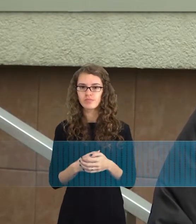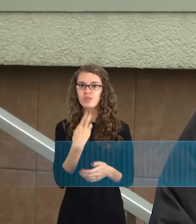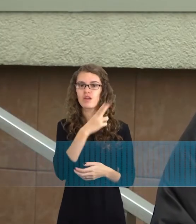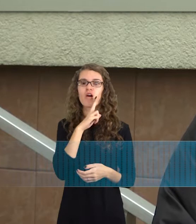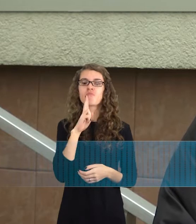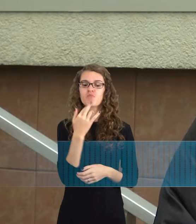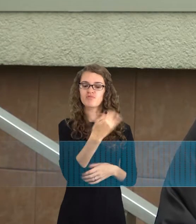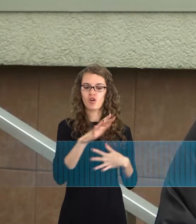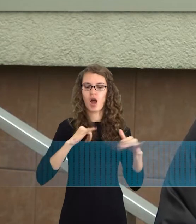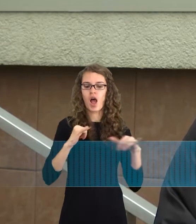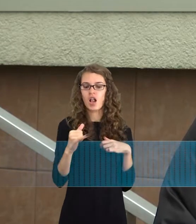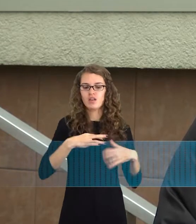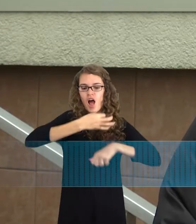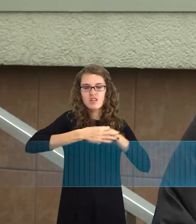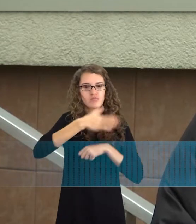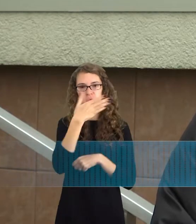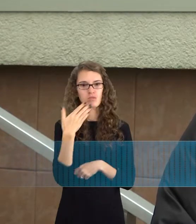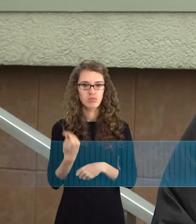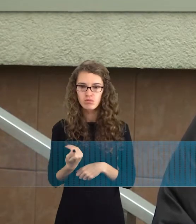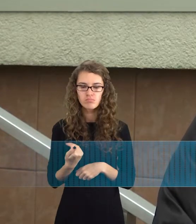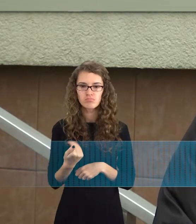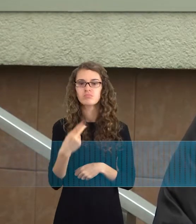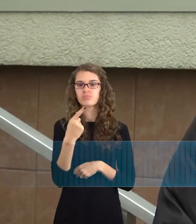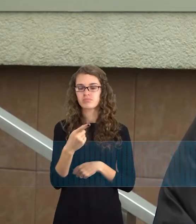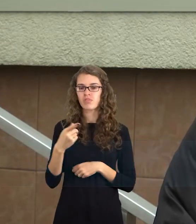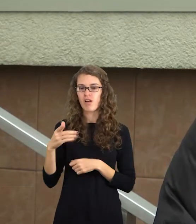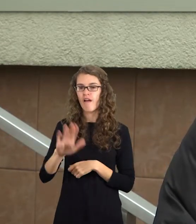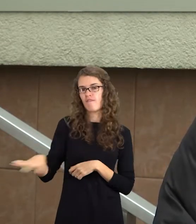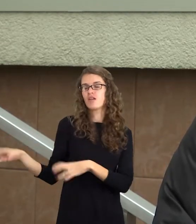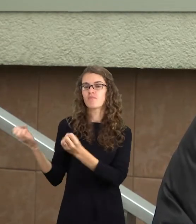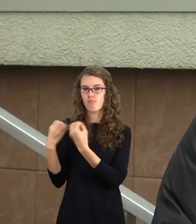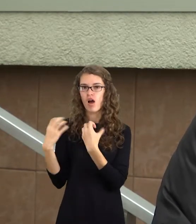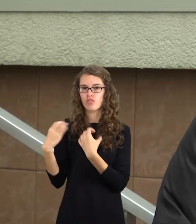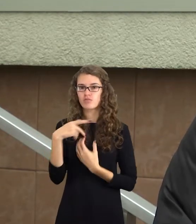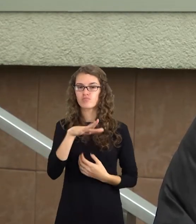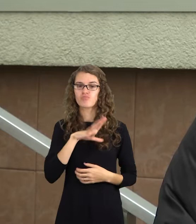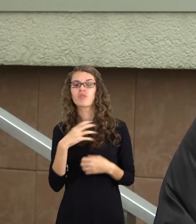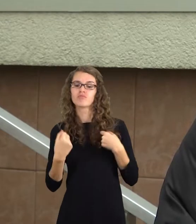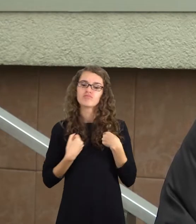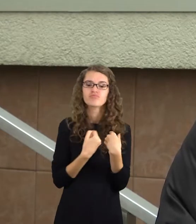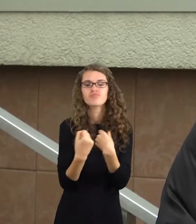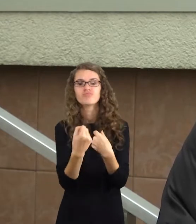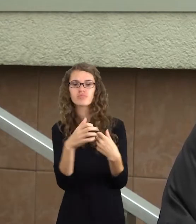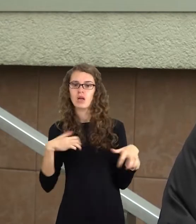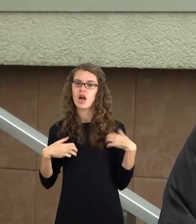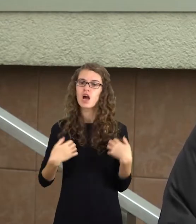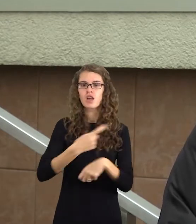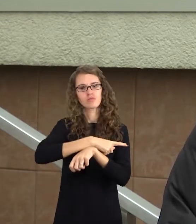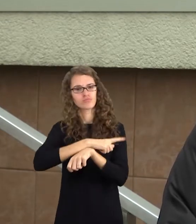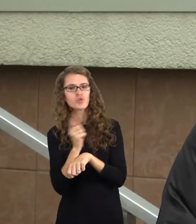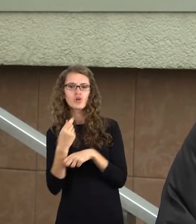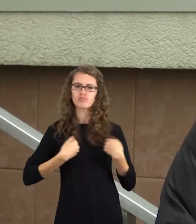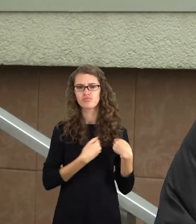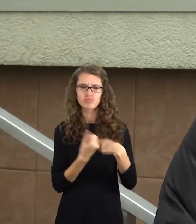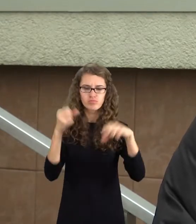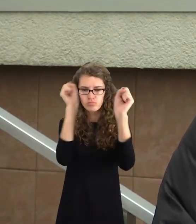mamos neatsakingo elgesio, nes tik minėjo, kad vėlgi buvo neatsakingas vairavimas ir važiavo stipriai